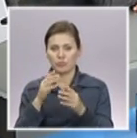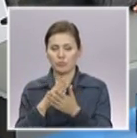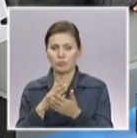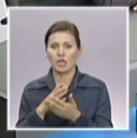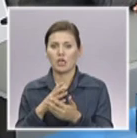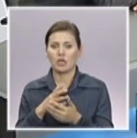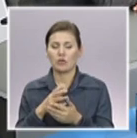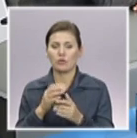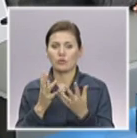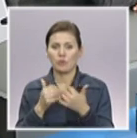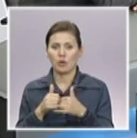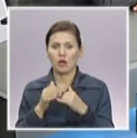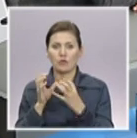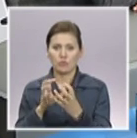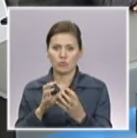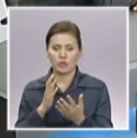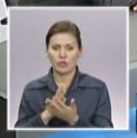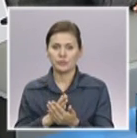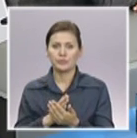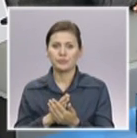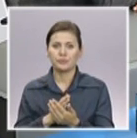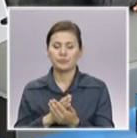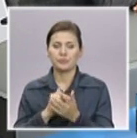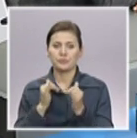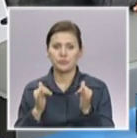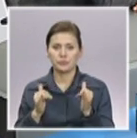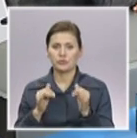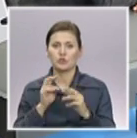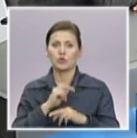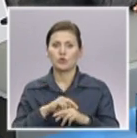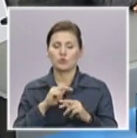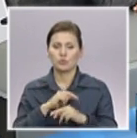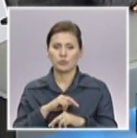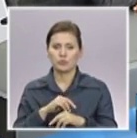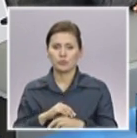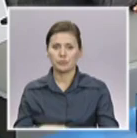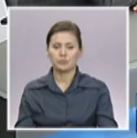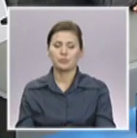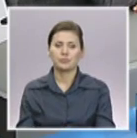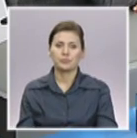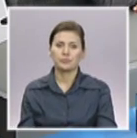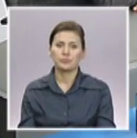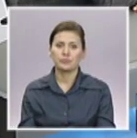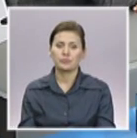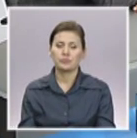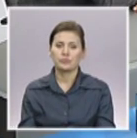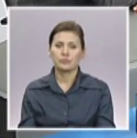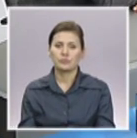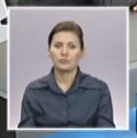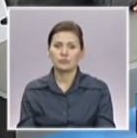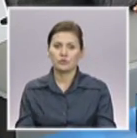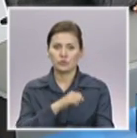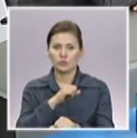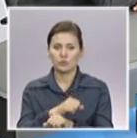көбейтіп отырмыз. Жұмыс қозғалыс тоқтаған жоқ,